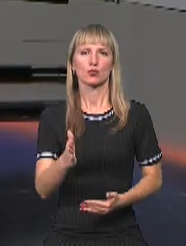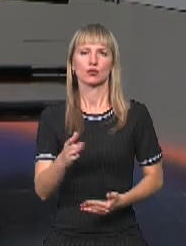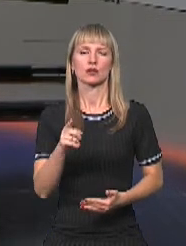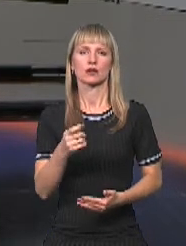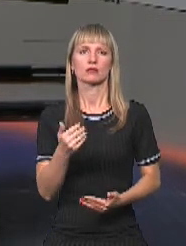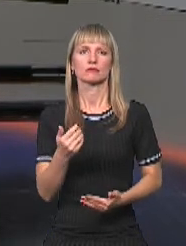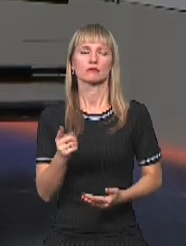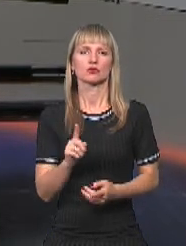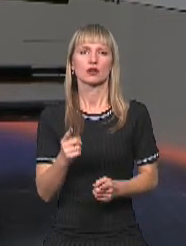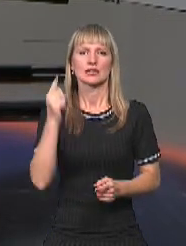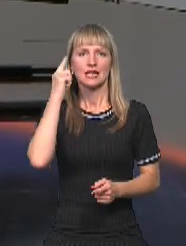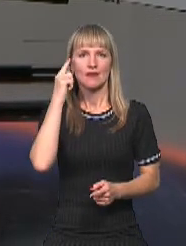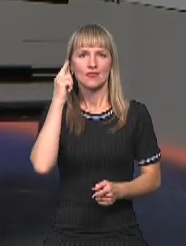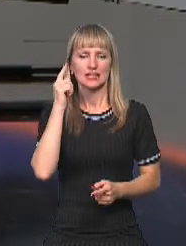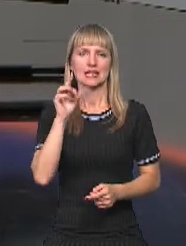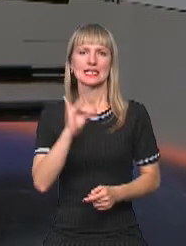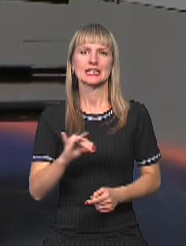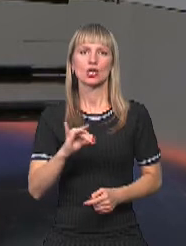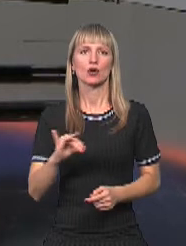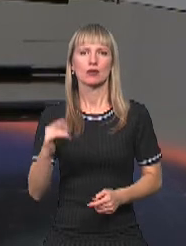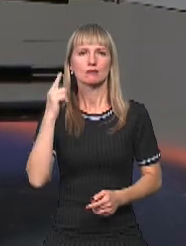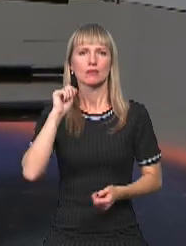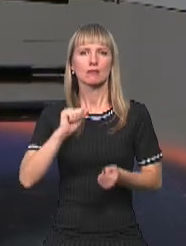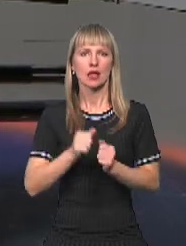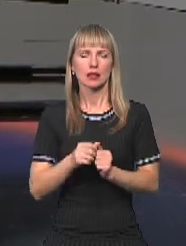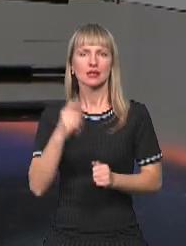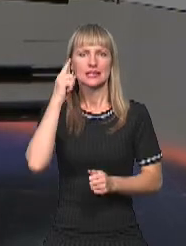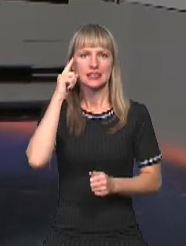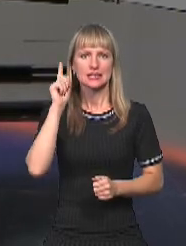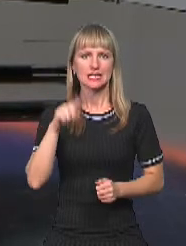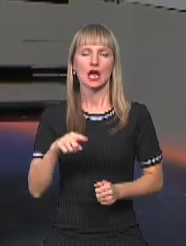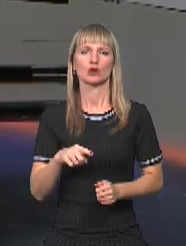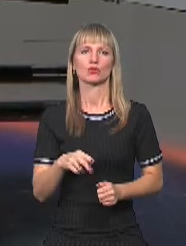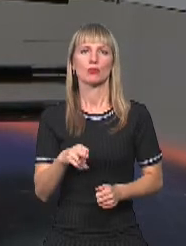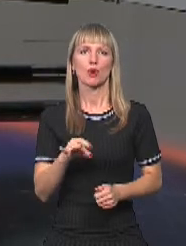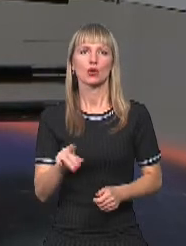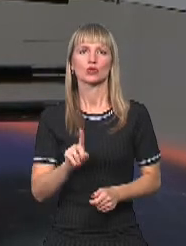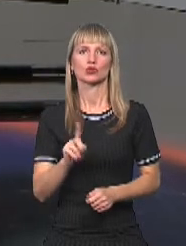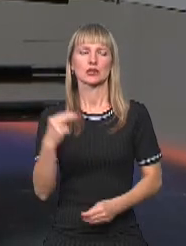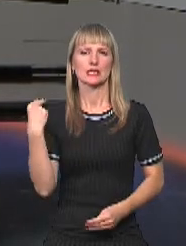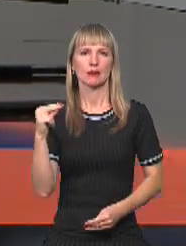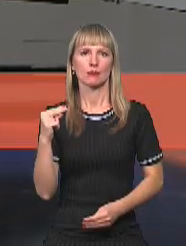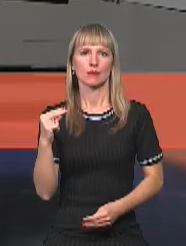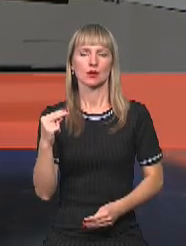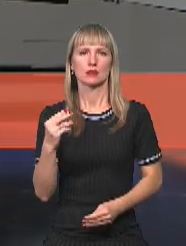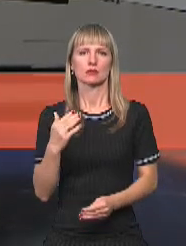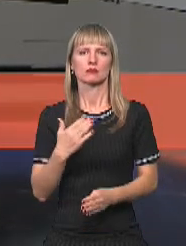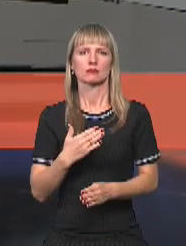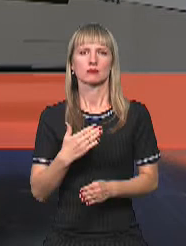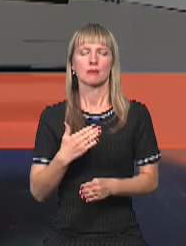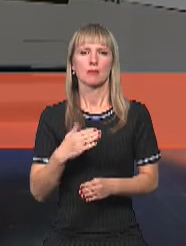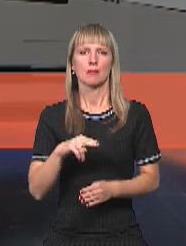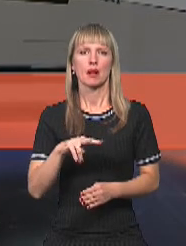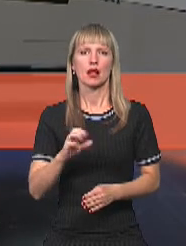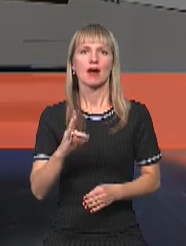що знавці історії дуже добре пам'ятають і знають, не пам'ятають, а знають про те, що Запоріжжя – плавнева частина, тобто це